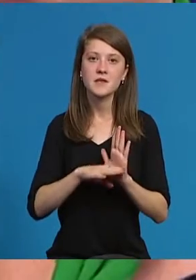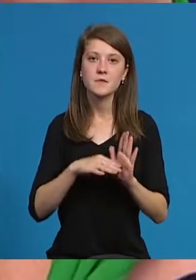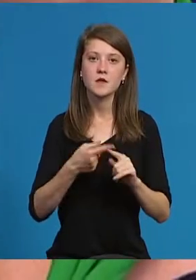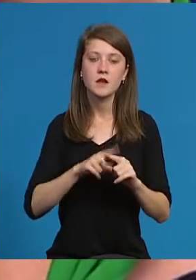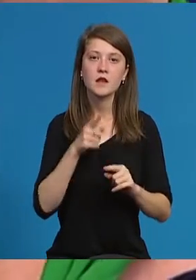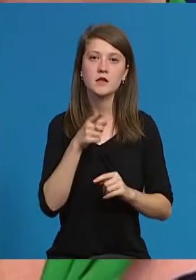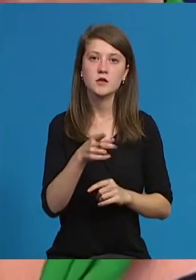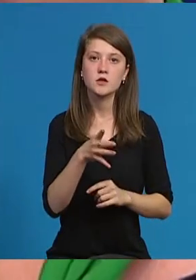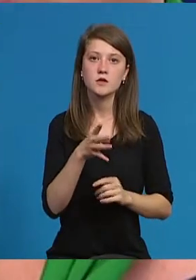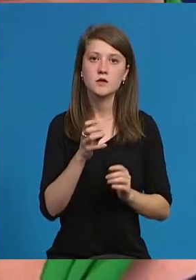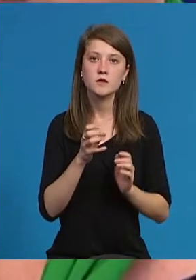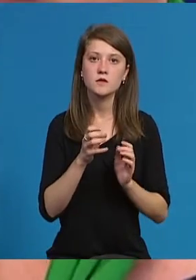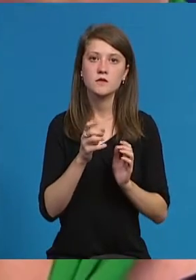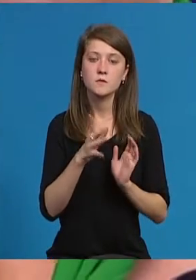становить